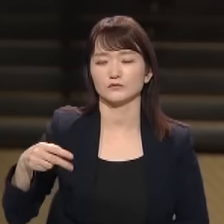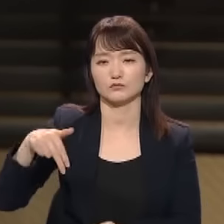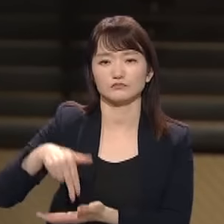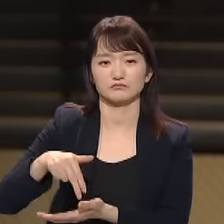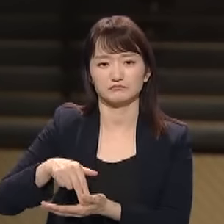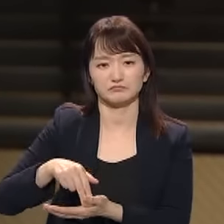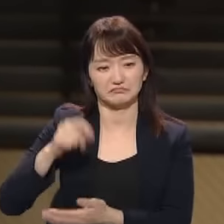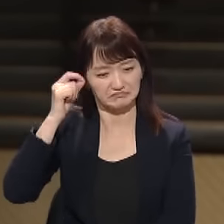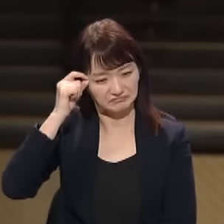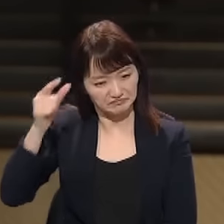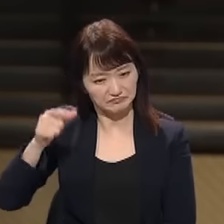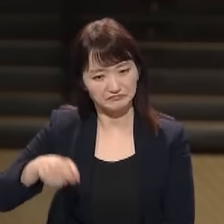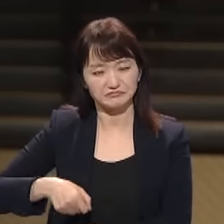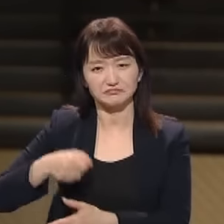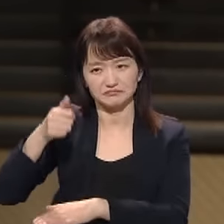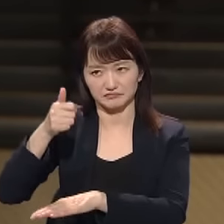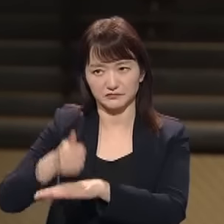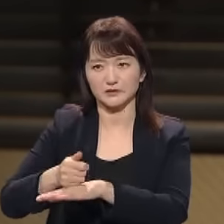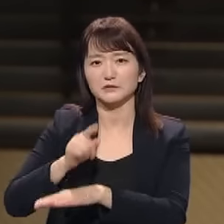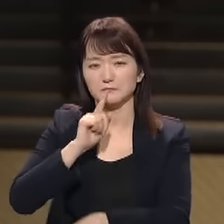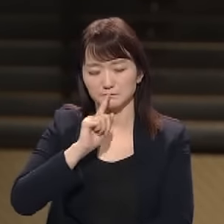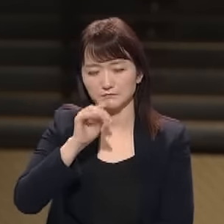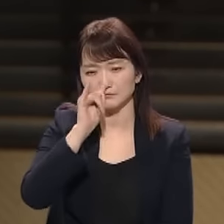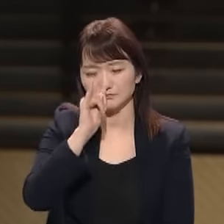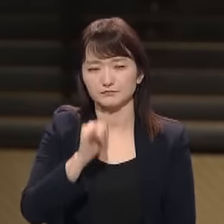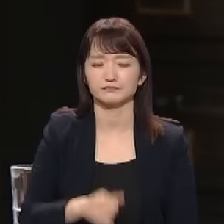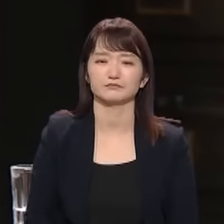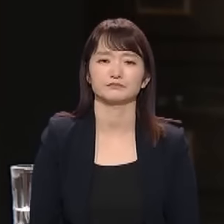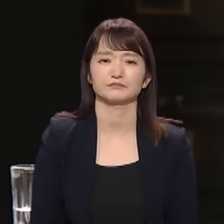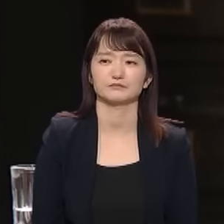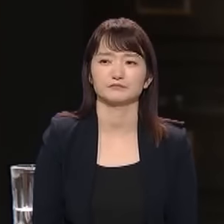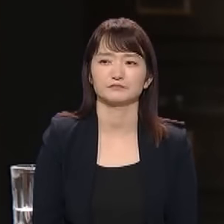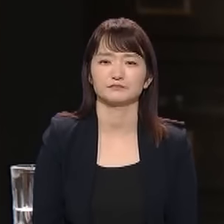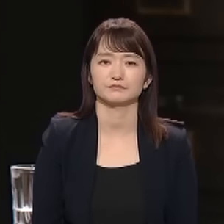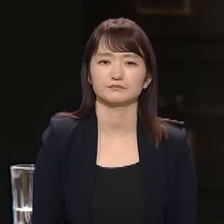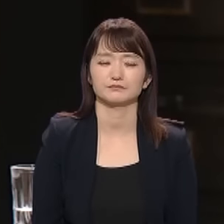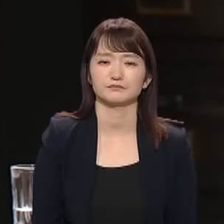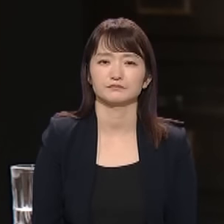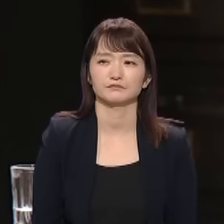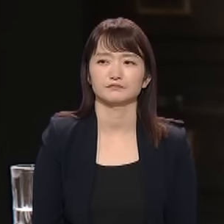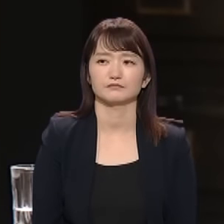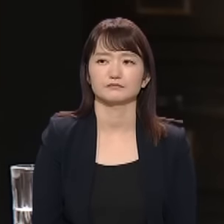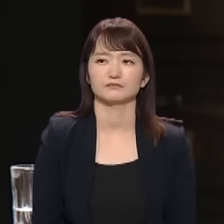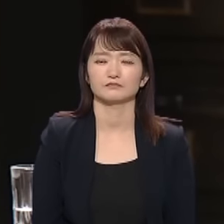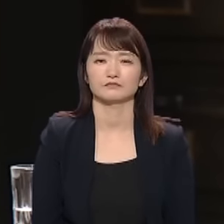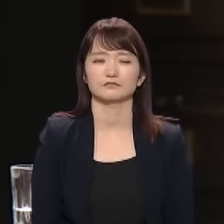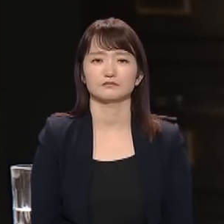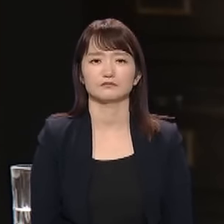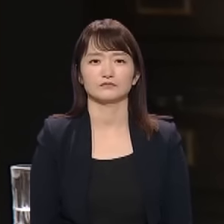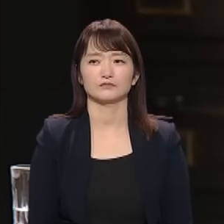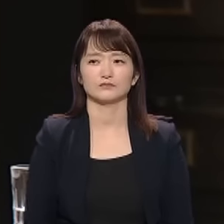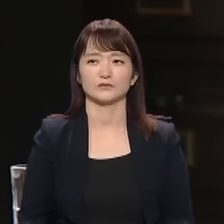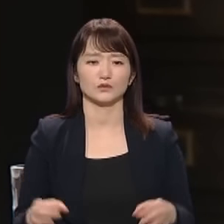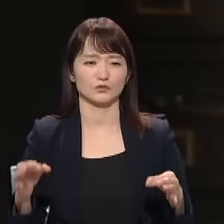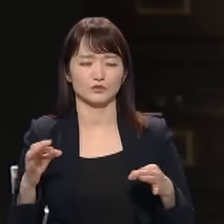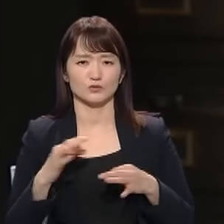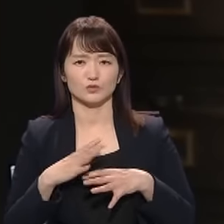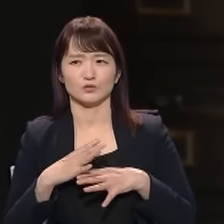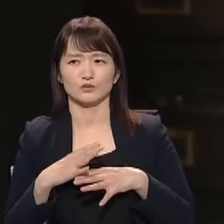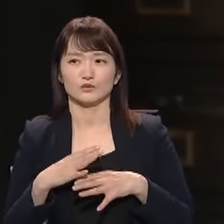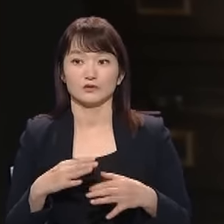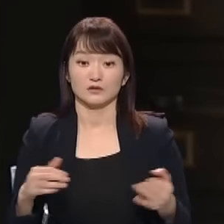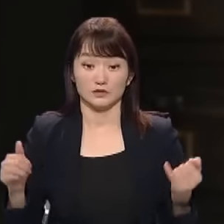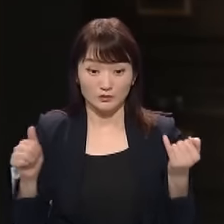판결이라고 그렇게 얘기를 할 수밖에 없었겠죠. 당연히. 예. 자, 오 교수님, 이 세기의 결혼이었다가 또 이번에는 또